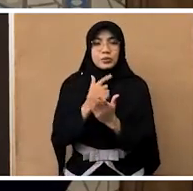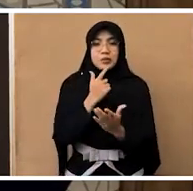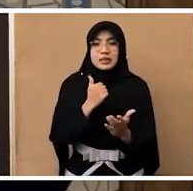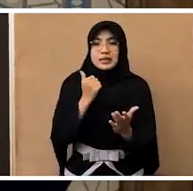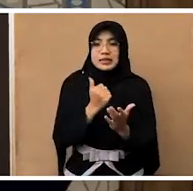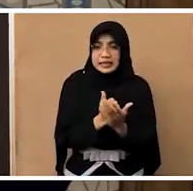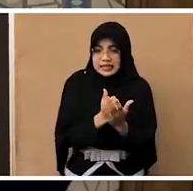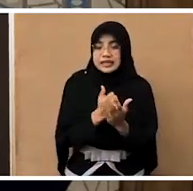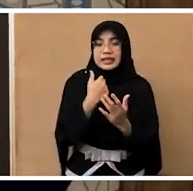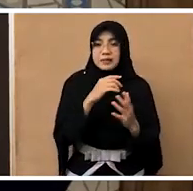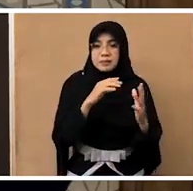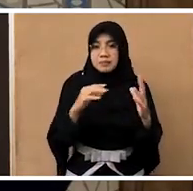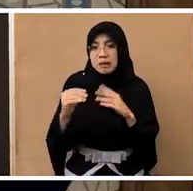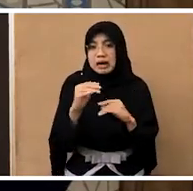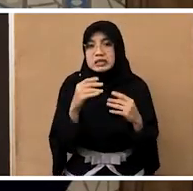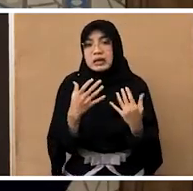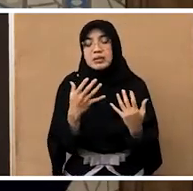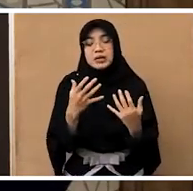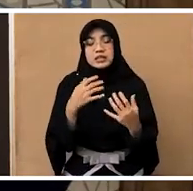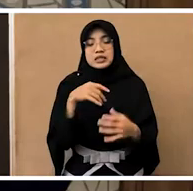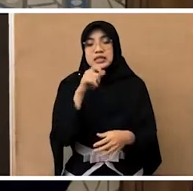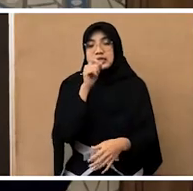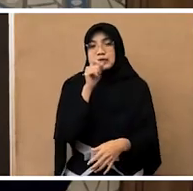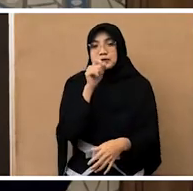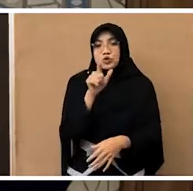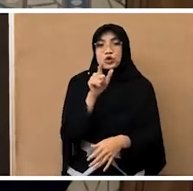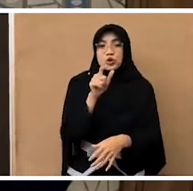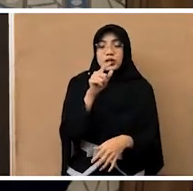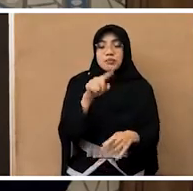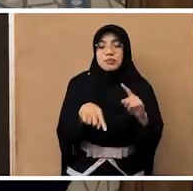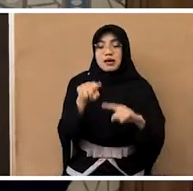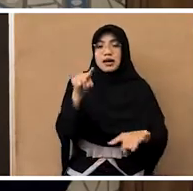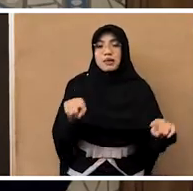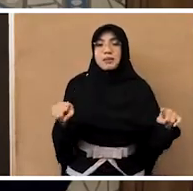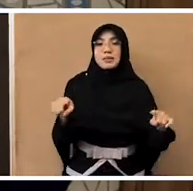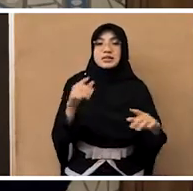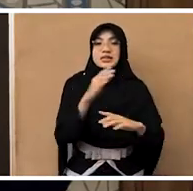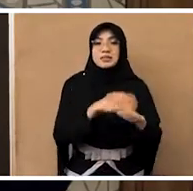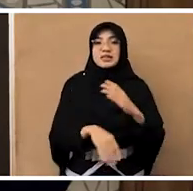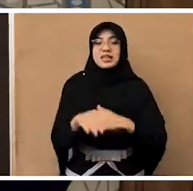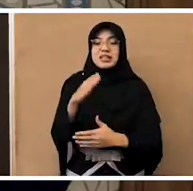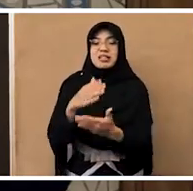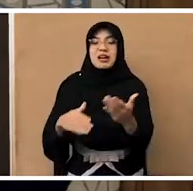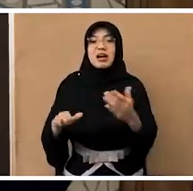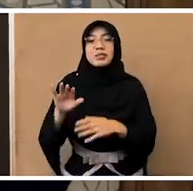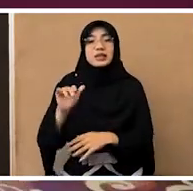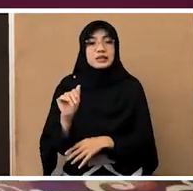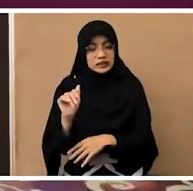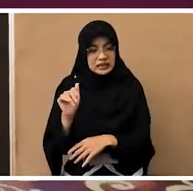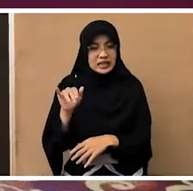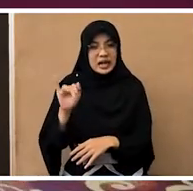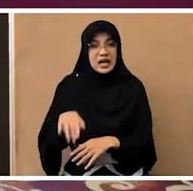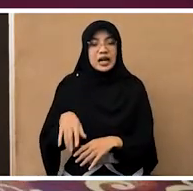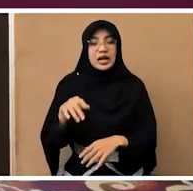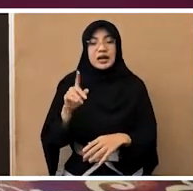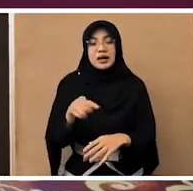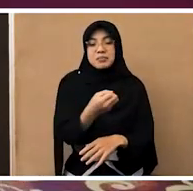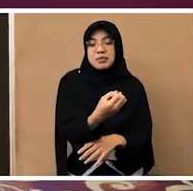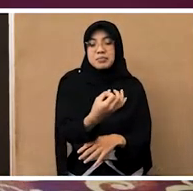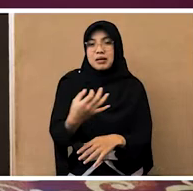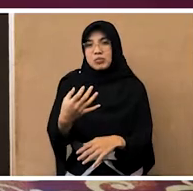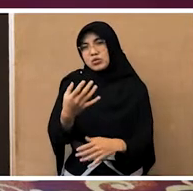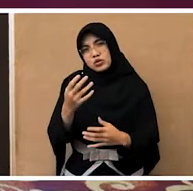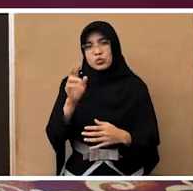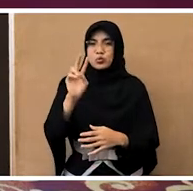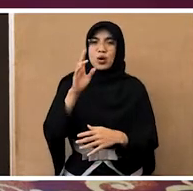dan apa penyebutan lingkup ragam disabilitas yang parsial gitu Jadi hanya ada berapa ragam